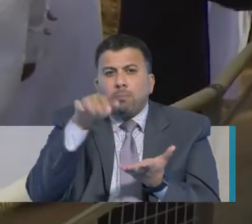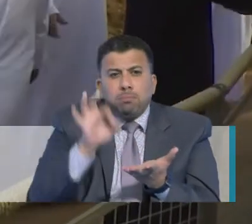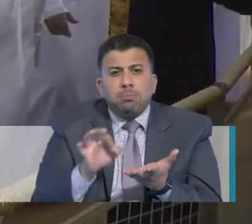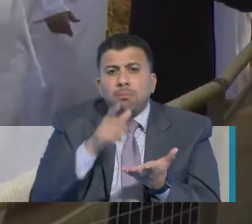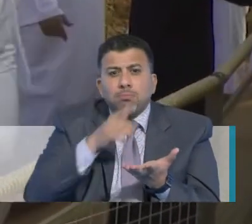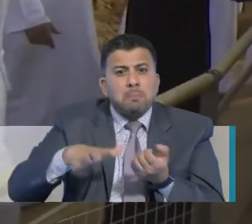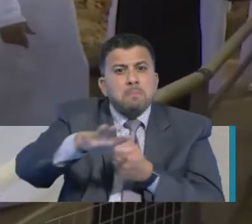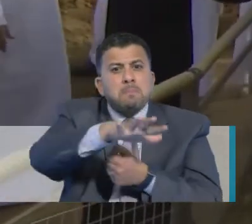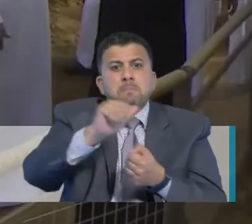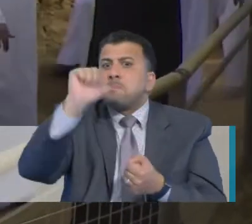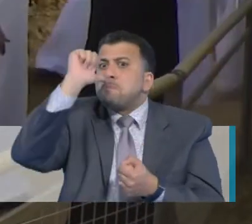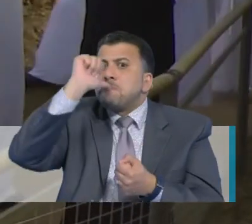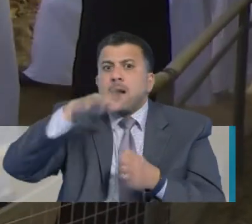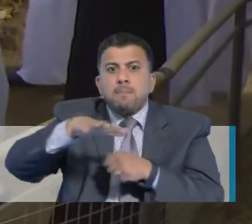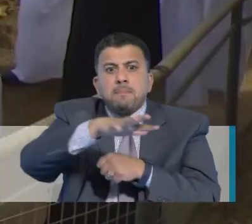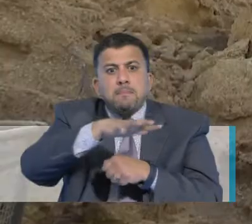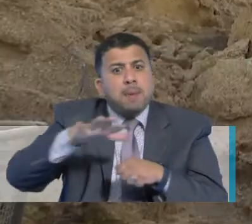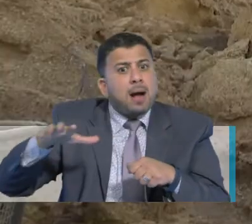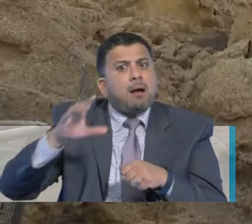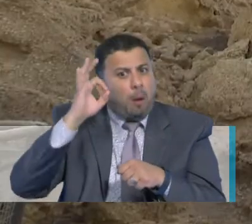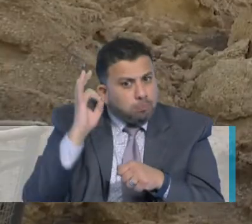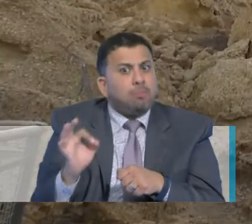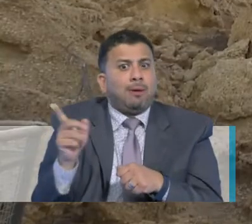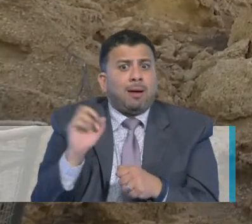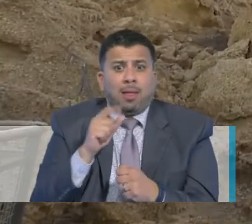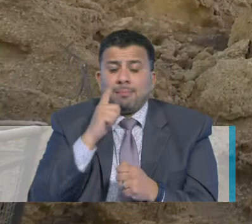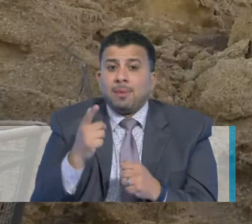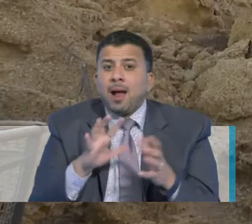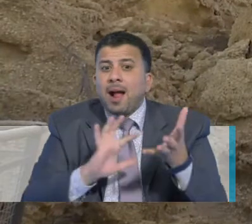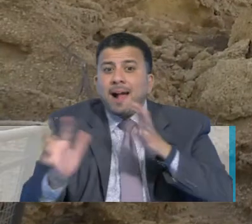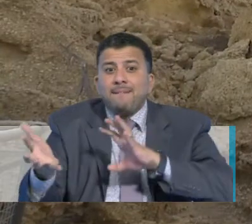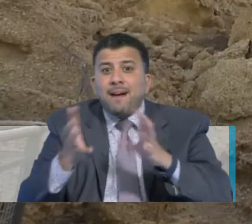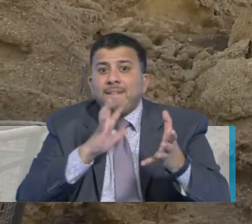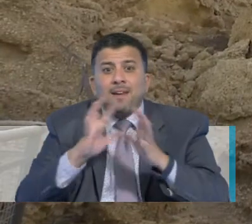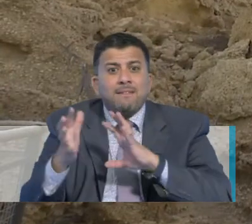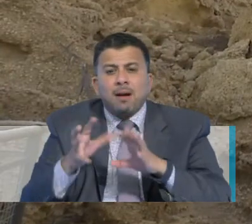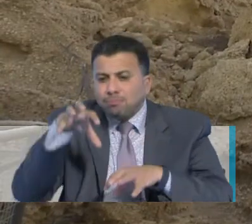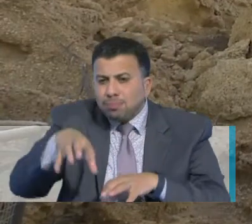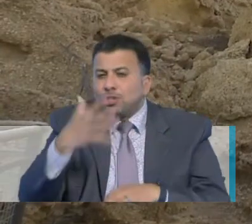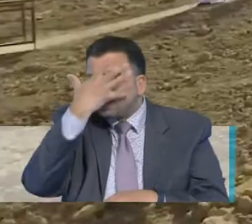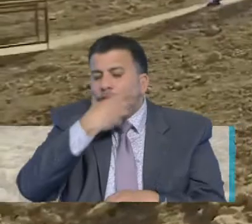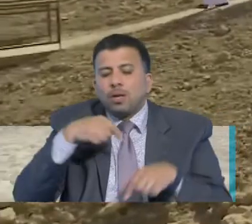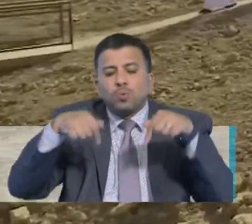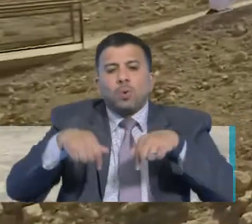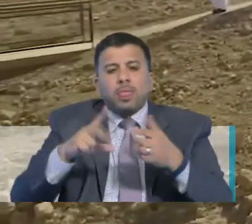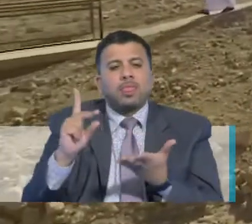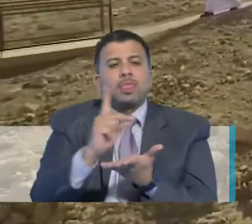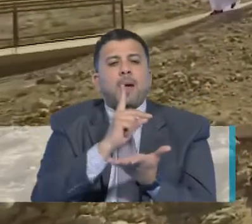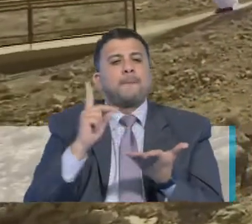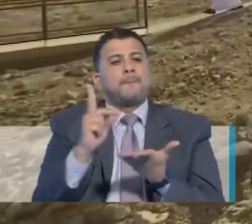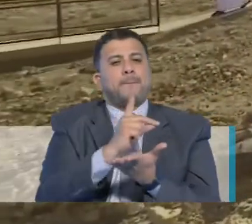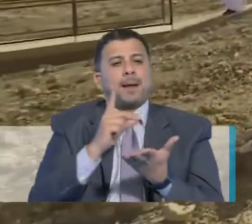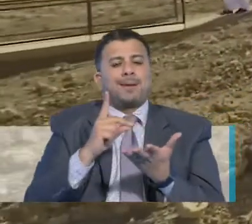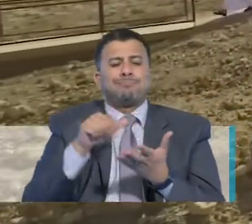وتحتضن الحديقة أيضا دلائل تاريخية حول كيفية تشكل الطبيعة المحلية. كما تحوي